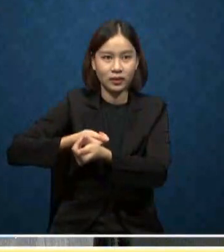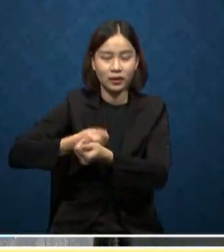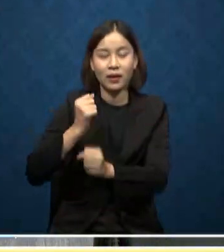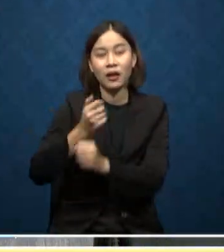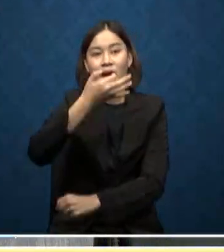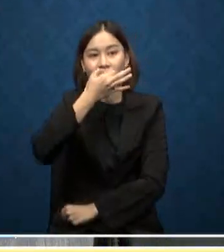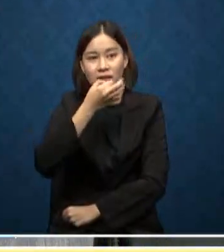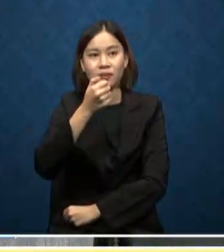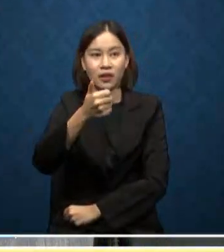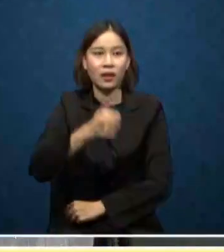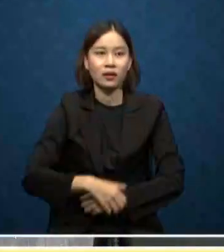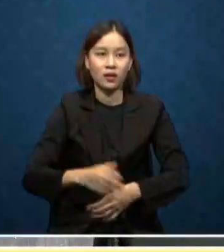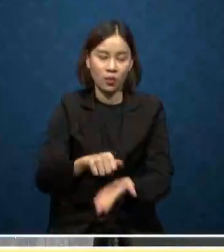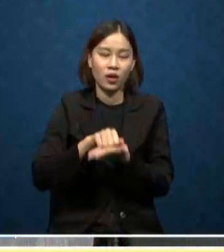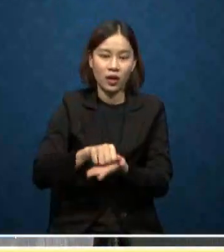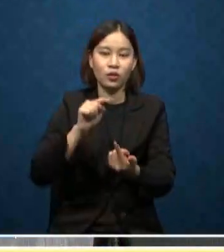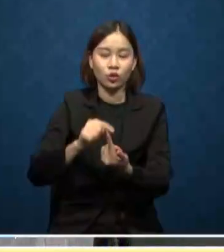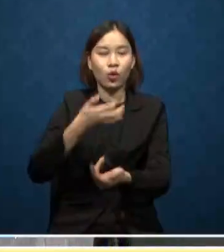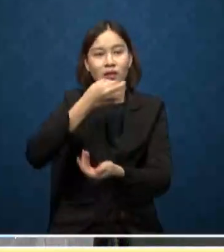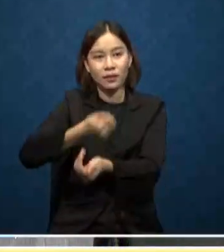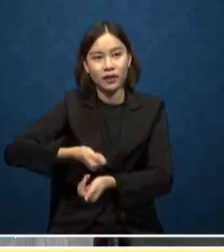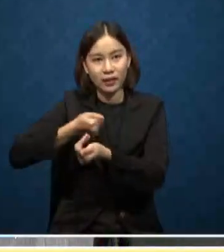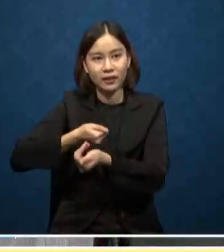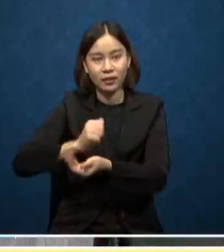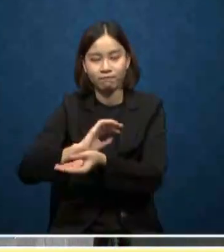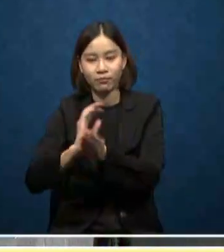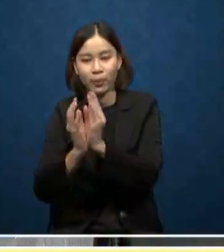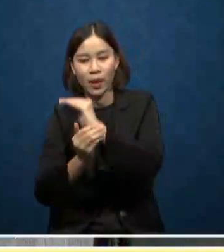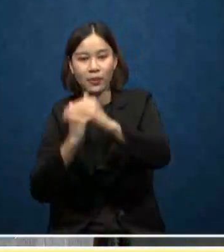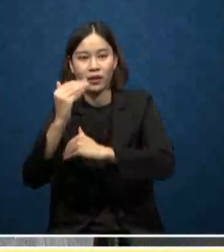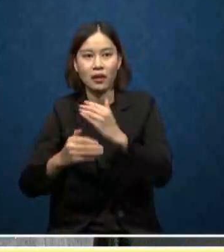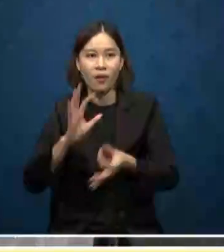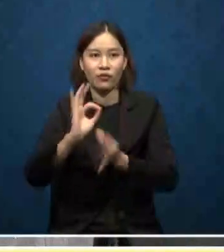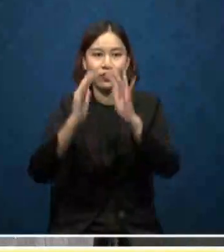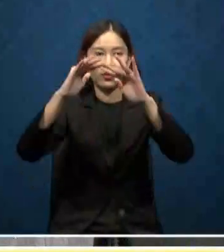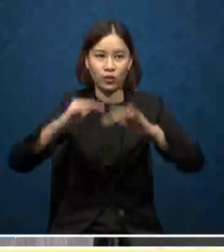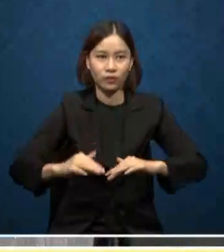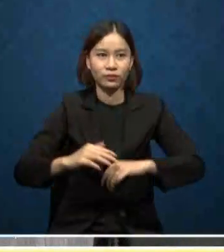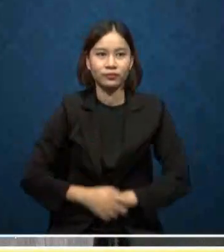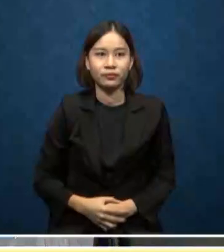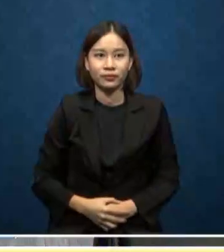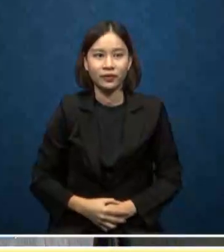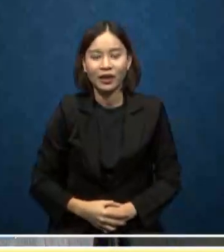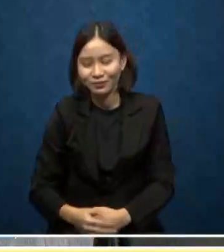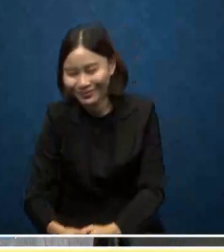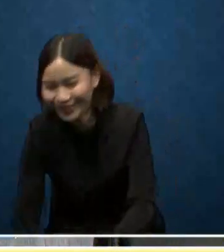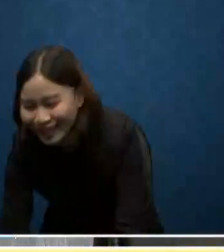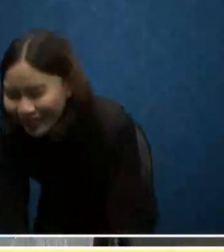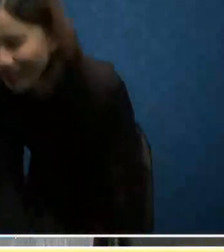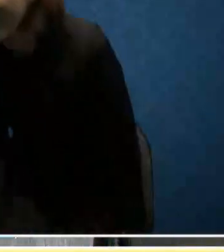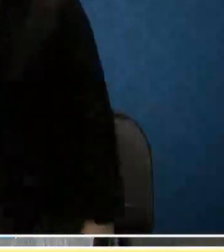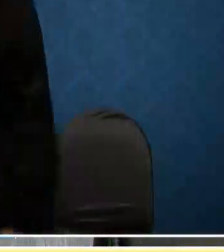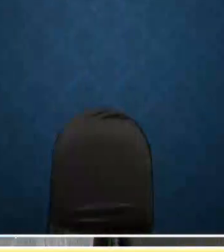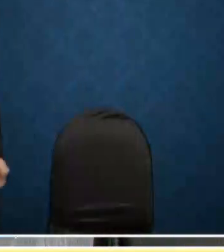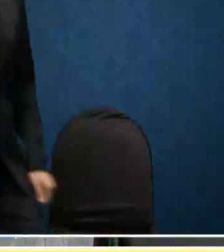ชีพและบริการให้แก่เกษตรกรในการปรับพื้นที่เพื่อลดการเผา ขอไปครับโดยคิด